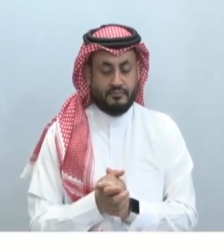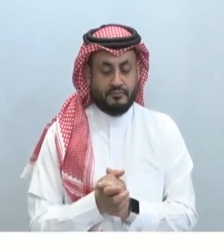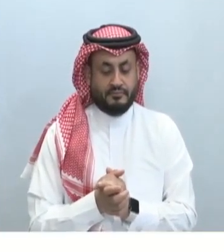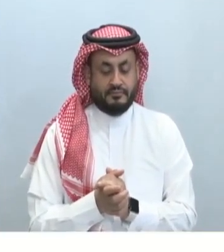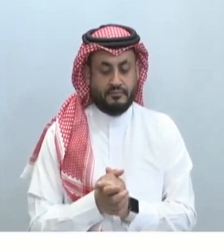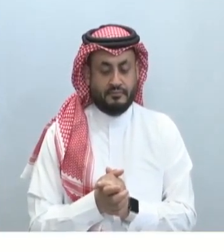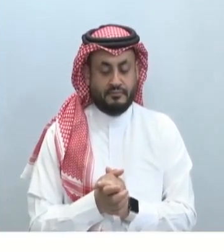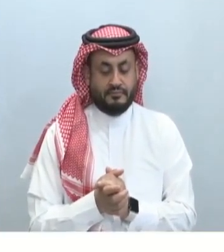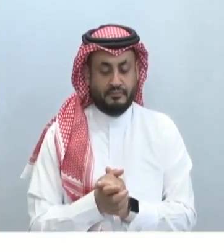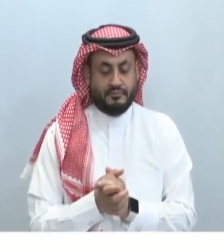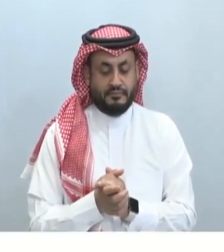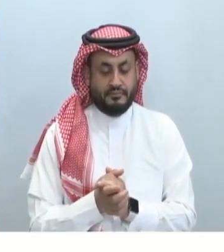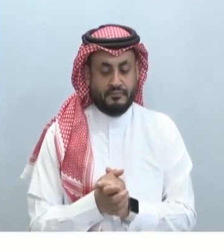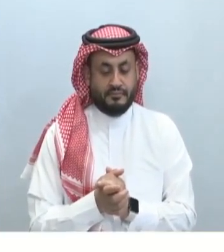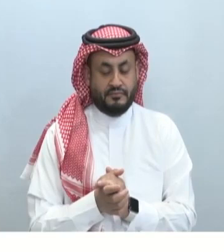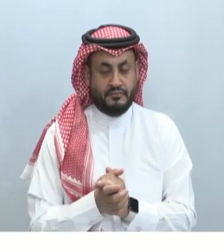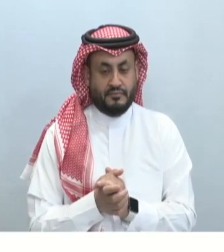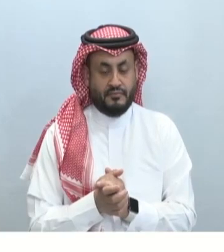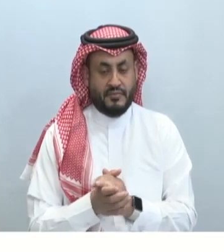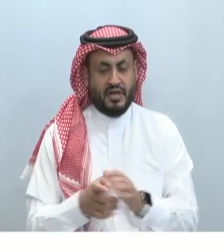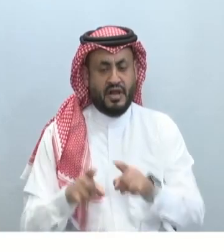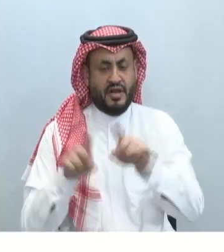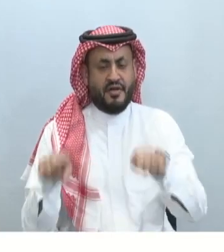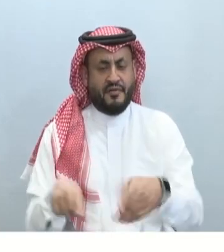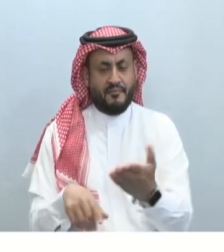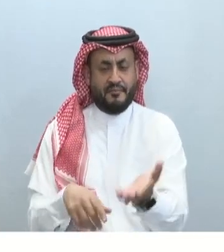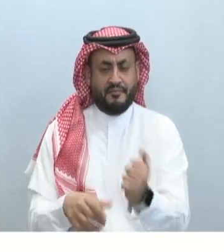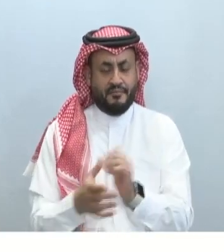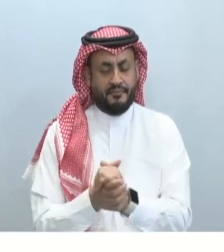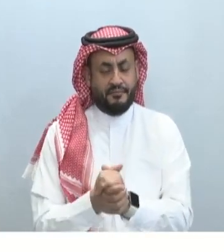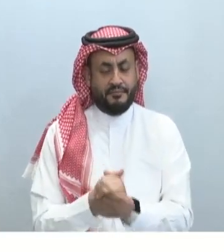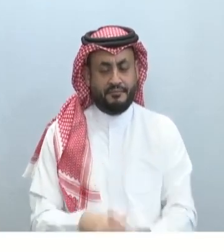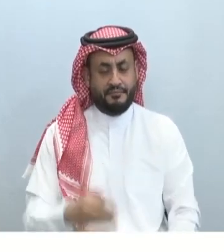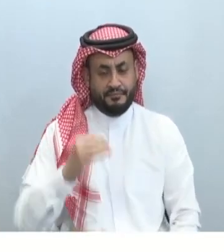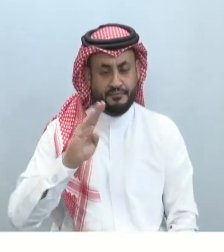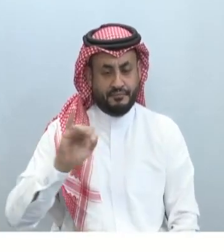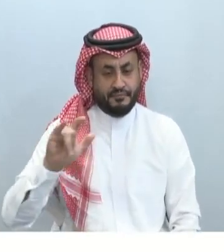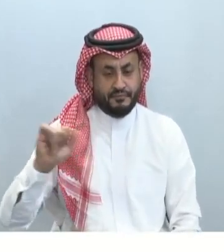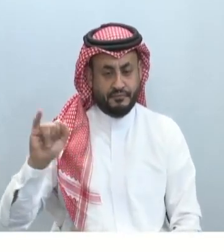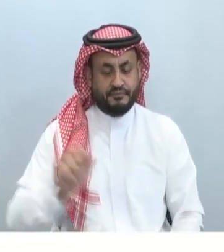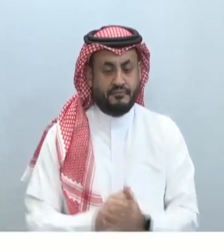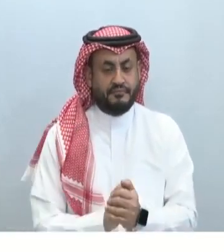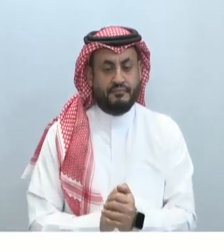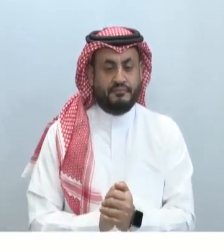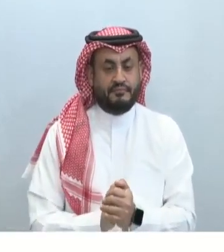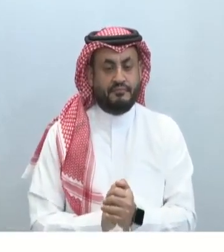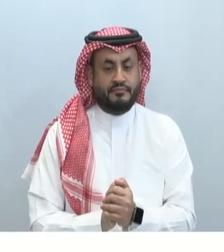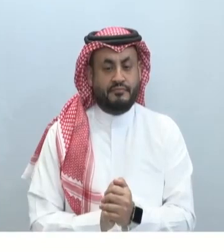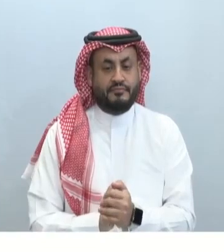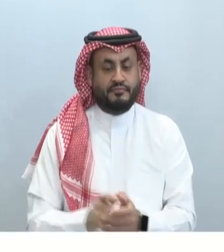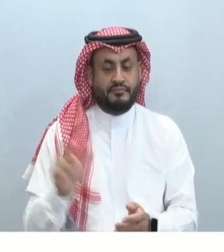طيب الحديث عن حكيم بن حزام رضي الله عنه قال قال رسول الله صلى الله عليه